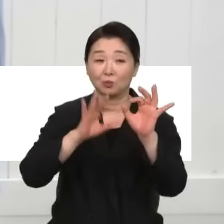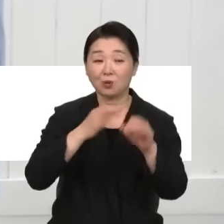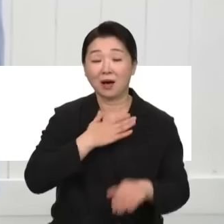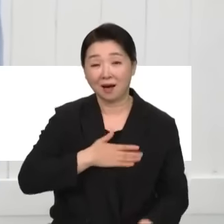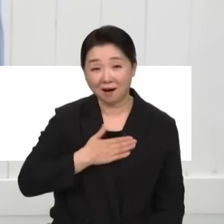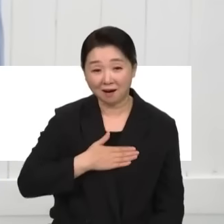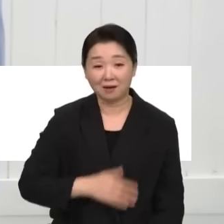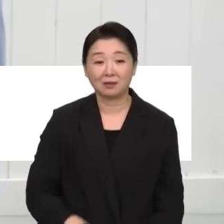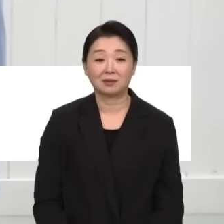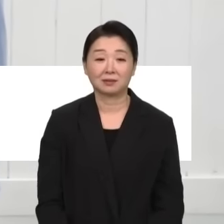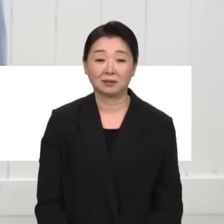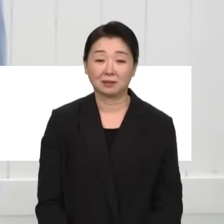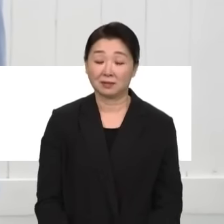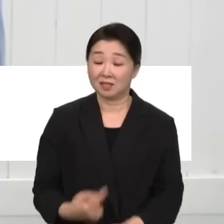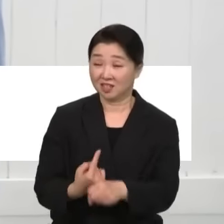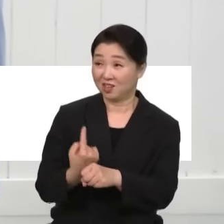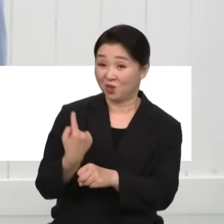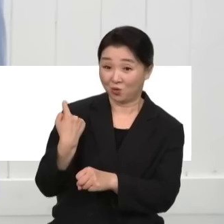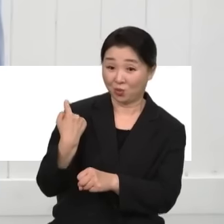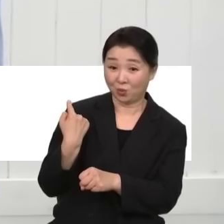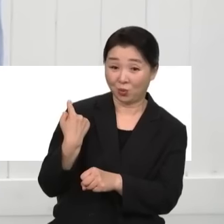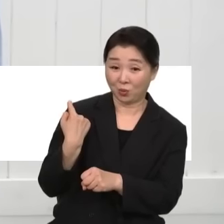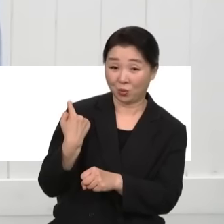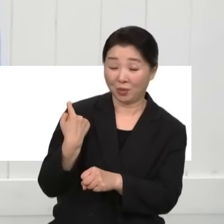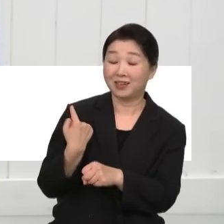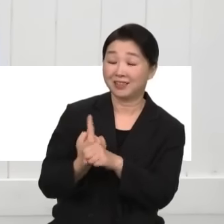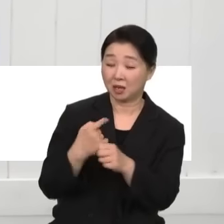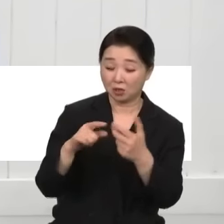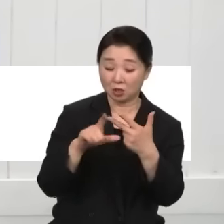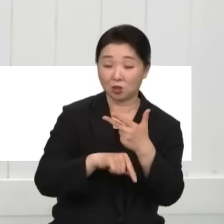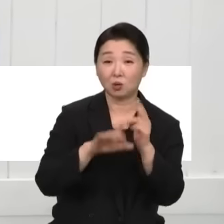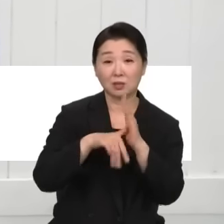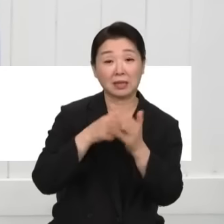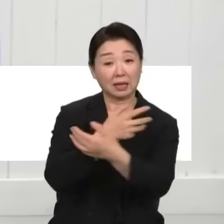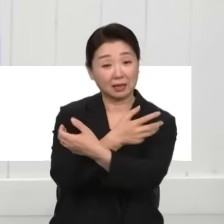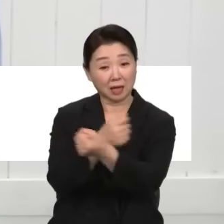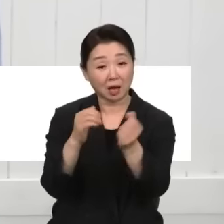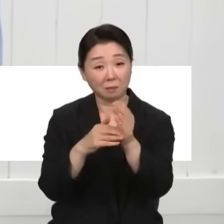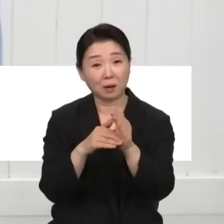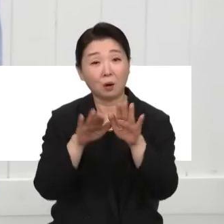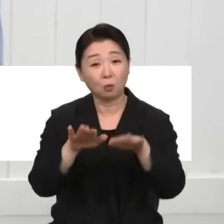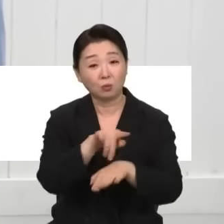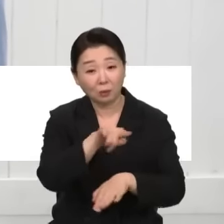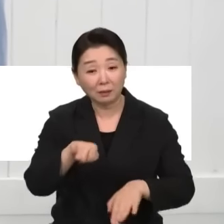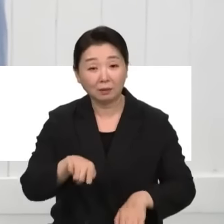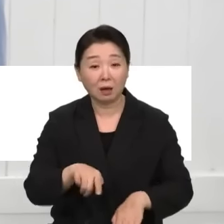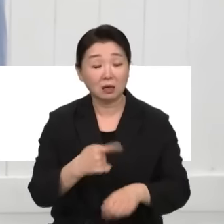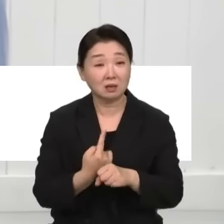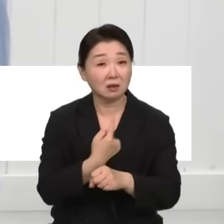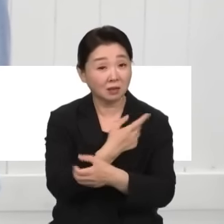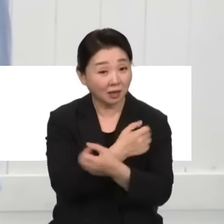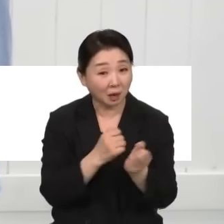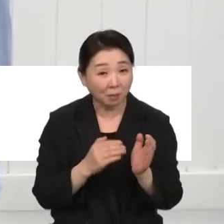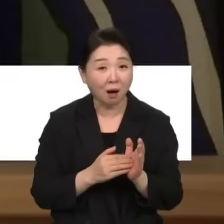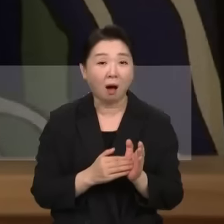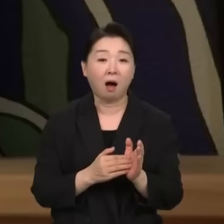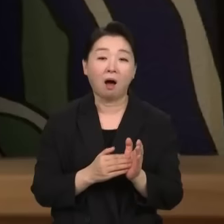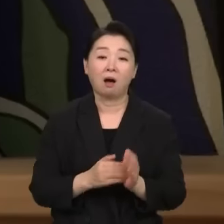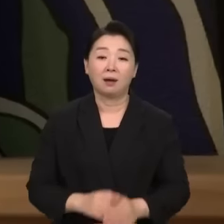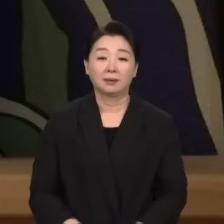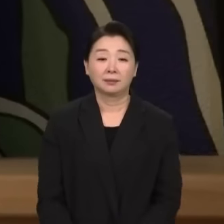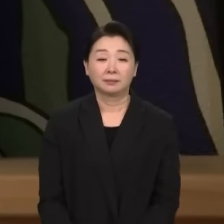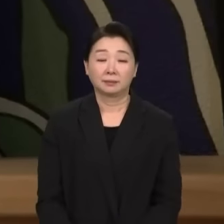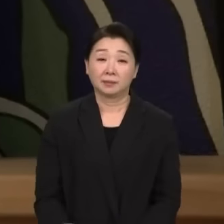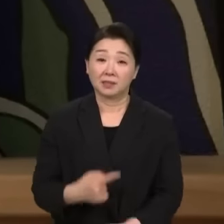돼서 1년 전에 작년 7월 달에 예약을 해서 오게 됐어요. 아, 1년 전에 예약하신 거예요?